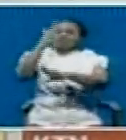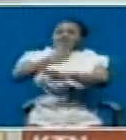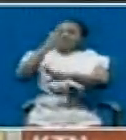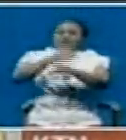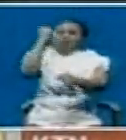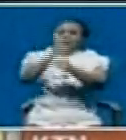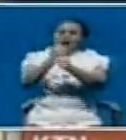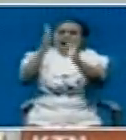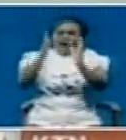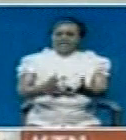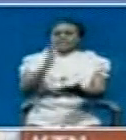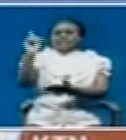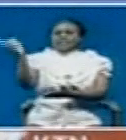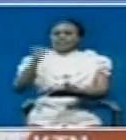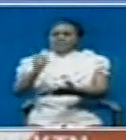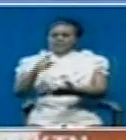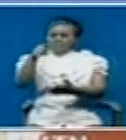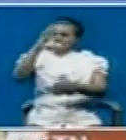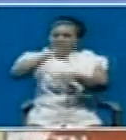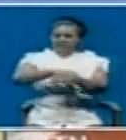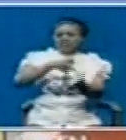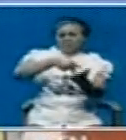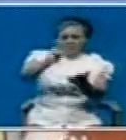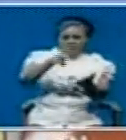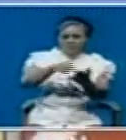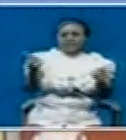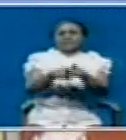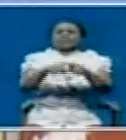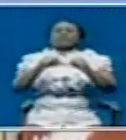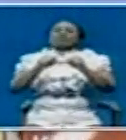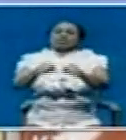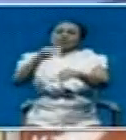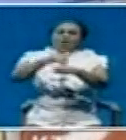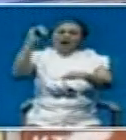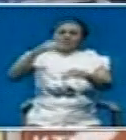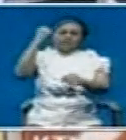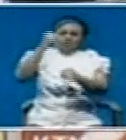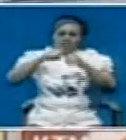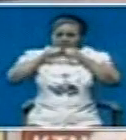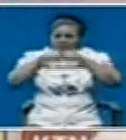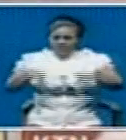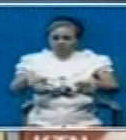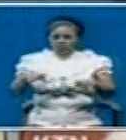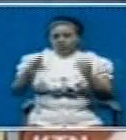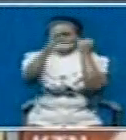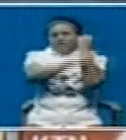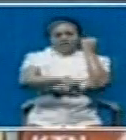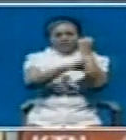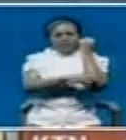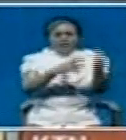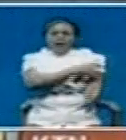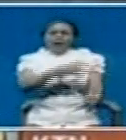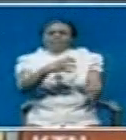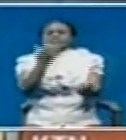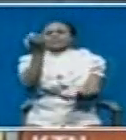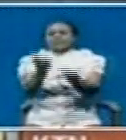katika idara za serikali wanaopokea mishahara na kuendelea kuathiri shughuli ya ugatuzi humu nchini. Capacity assessment